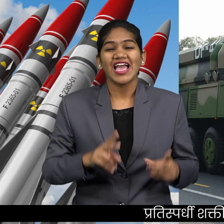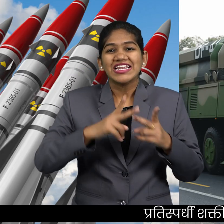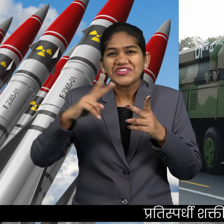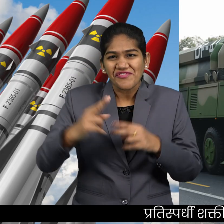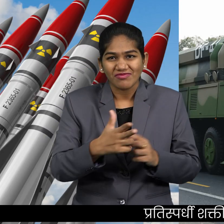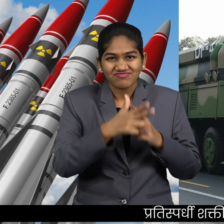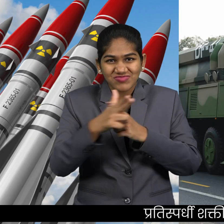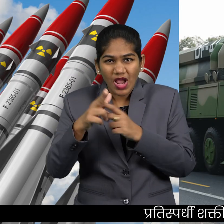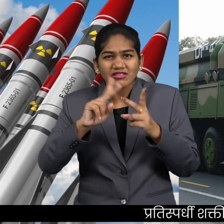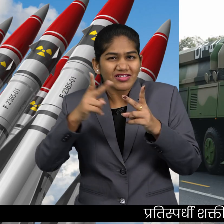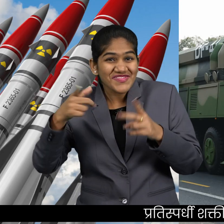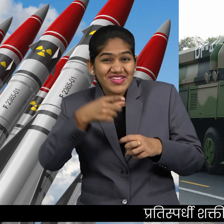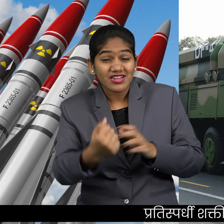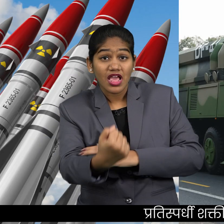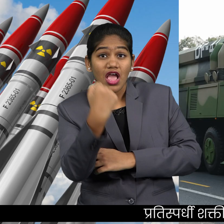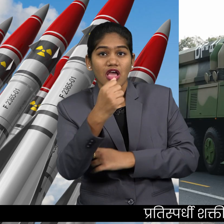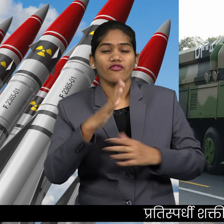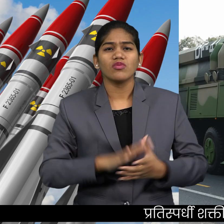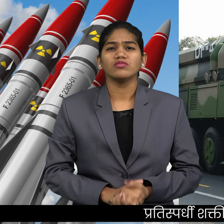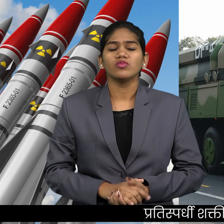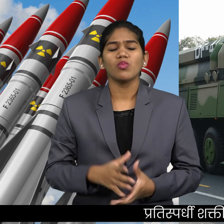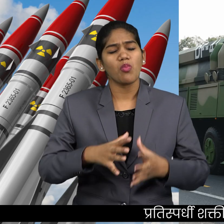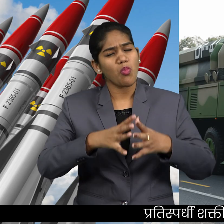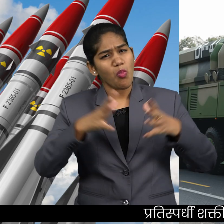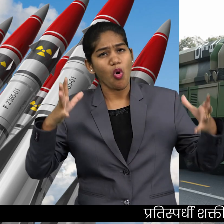प्रतिस्पर्धी शक्तीकडे विध्वंसक शस्त्रे होती,